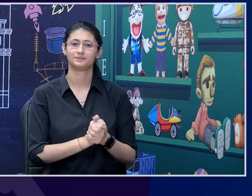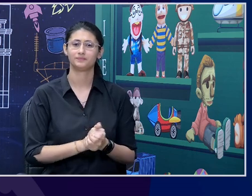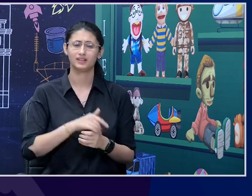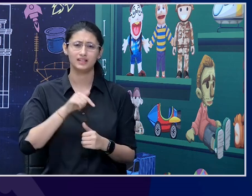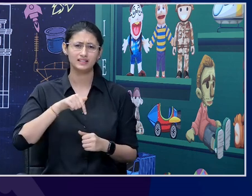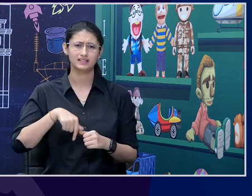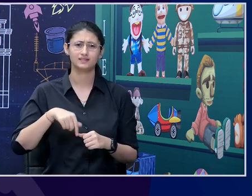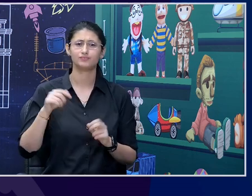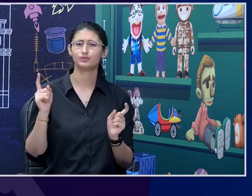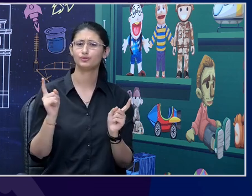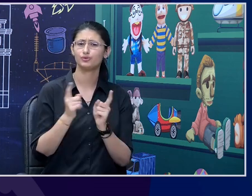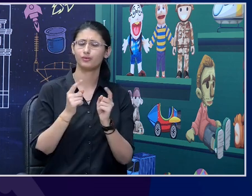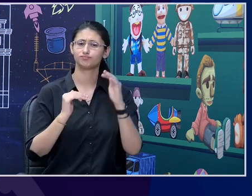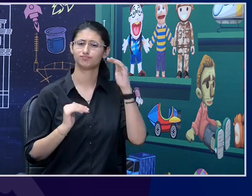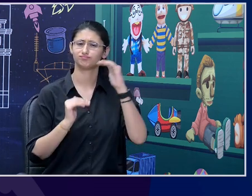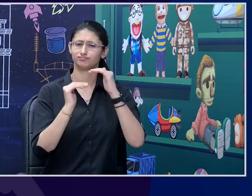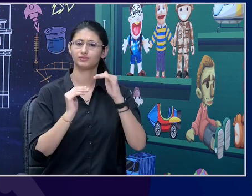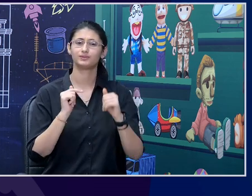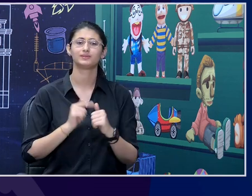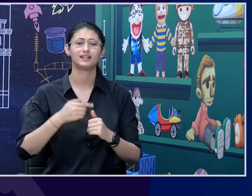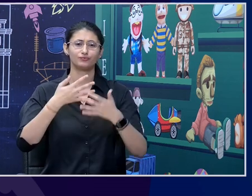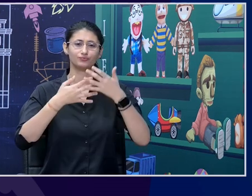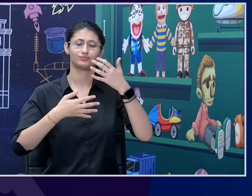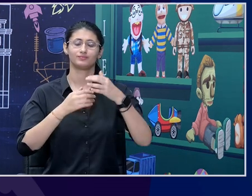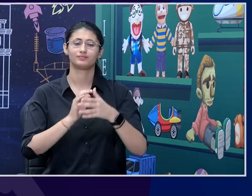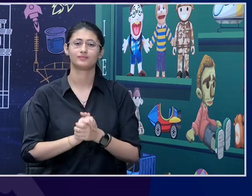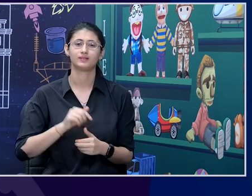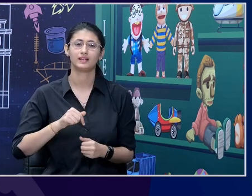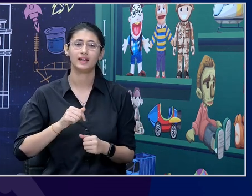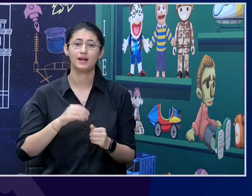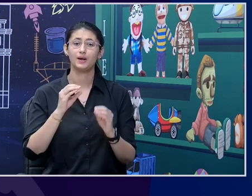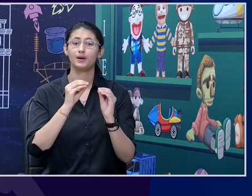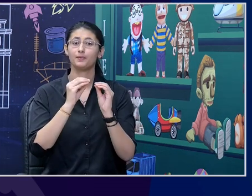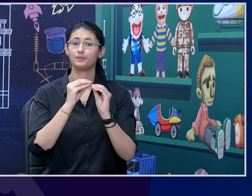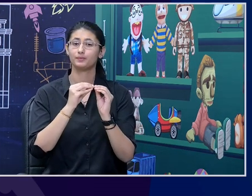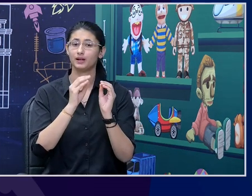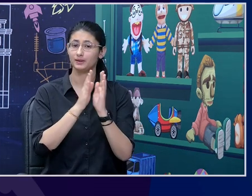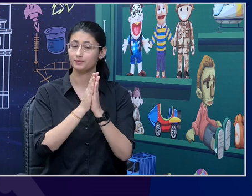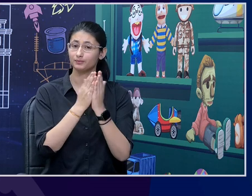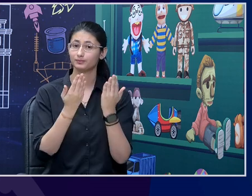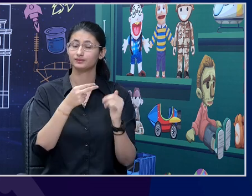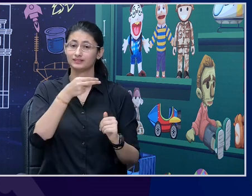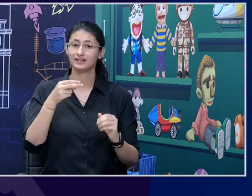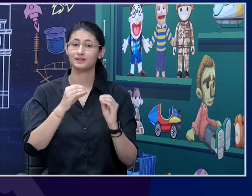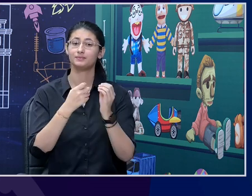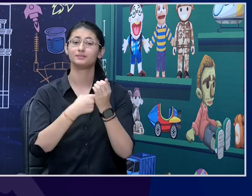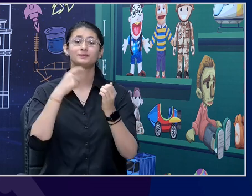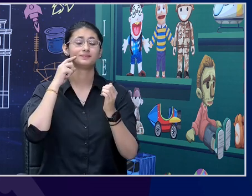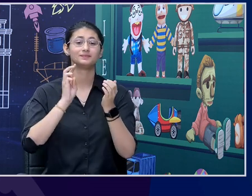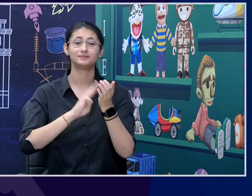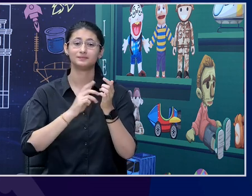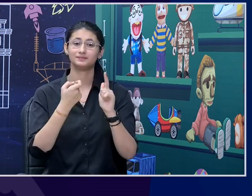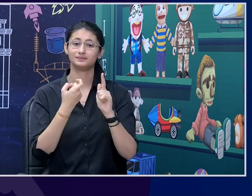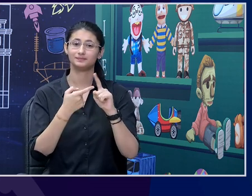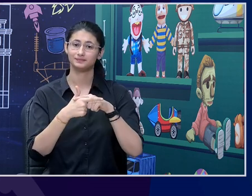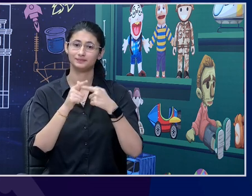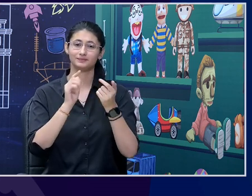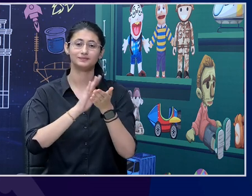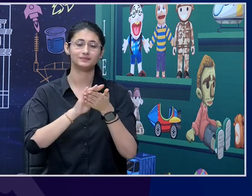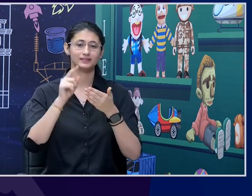है जो की रिमझिम पाठ्यपुस्तक में दी गई है और इस कहानी में क्या कुछ हो रहा है और क्या होने वाला है वो देखते हैं